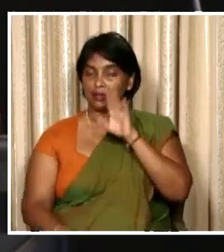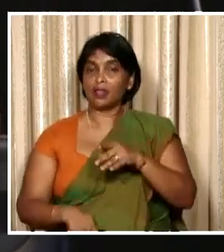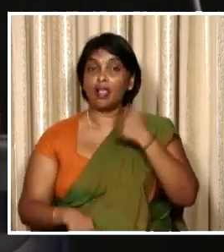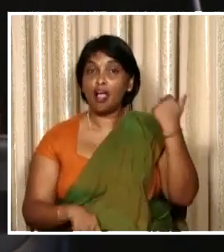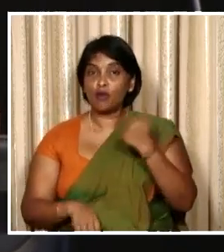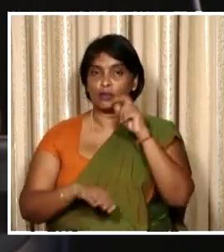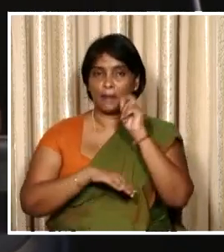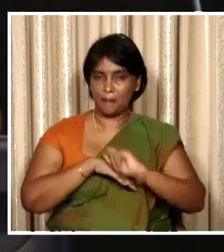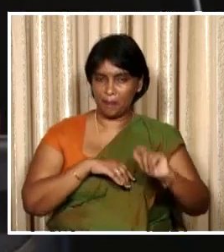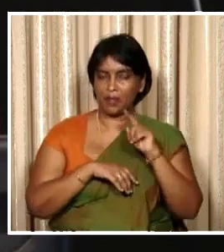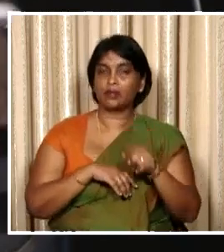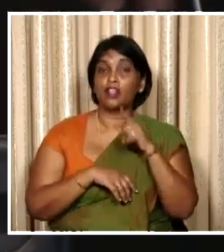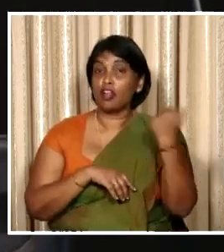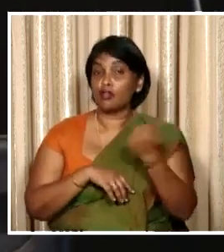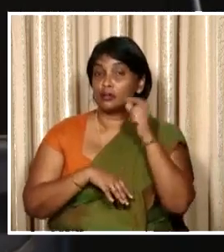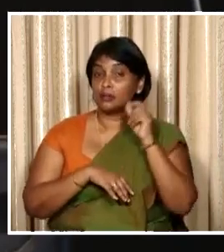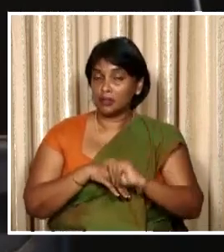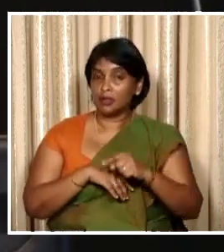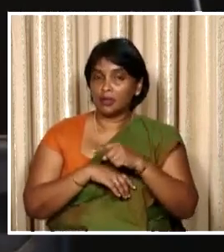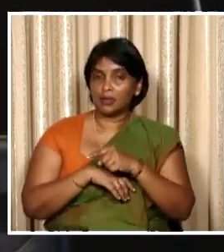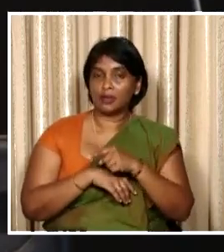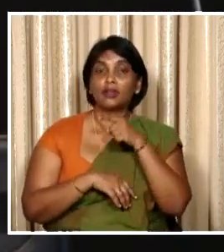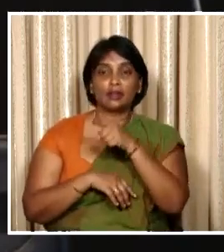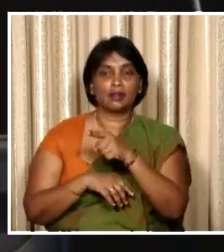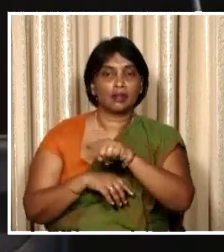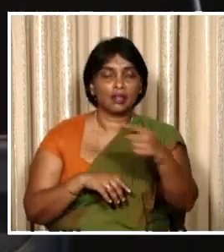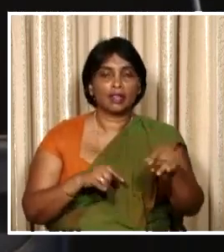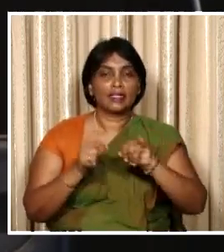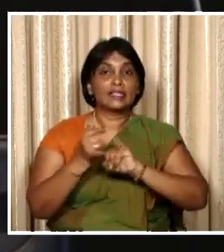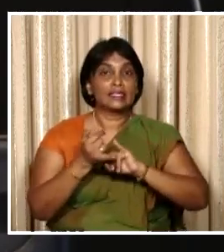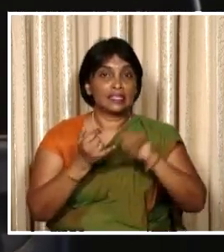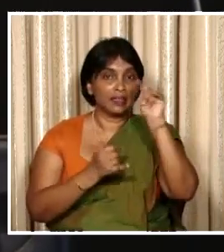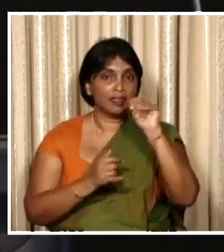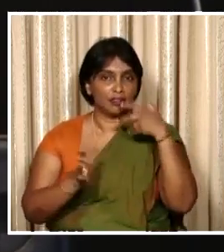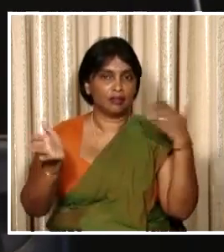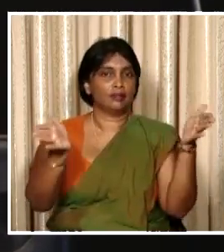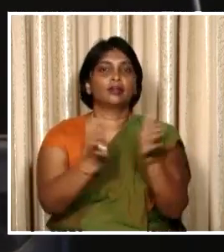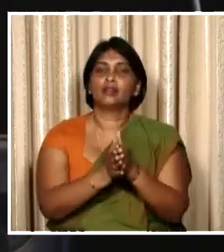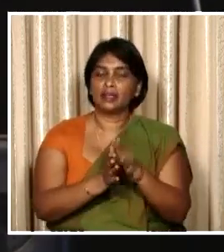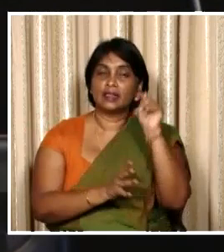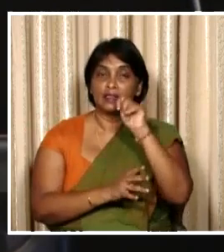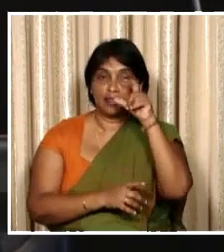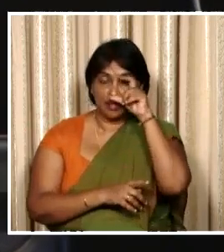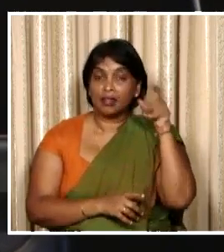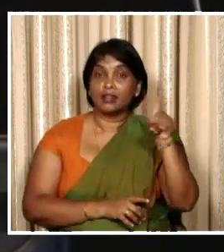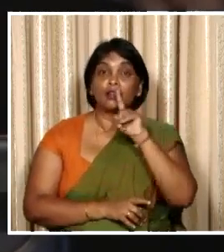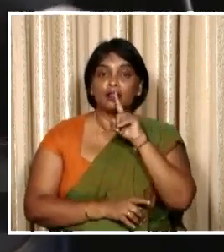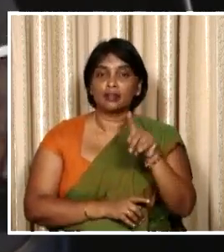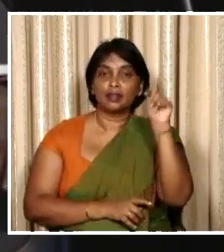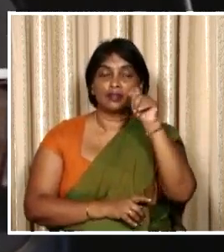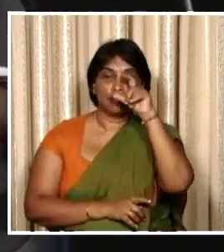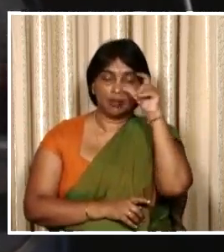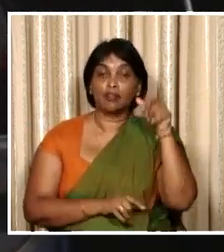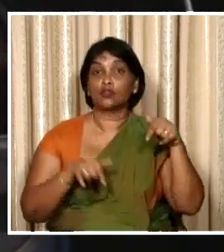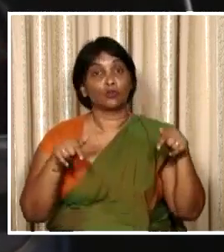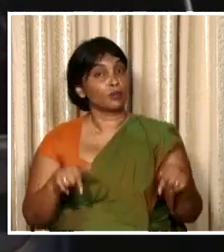අලුත් කුමන්ත්‍රණයක් කරනවා. ඒ අලුත් කුමන්ත්‍රණයට මේ පැත්තේ ඉන්න සිරිසේන උන්නැහවත් සම්බන්ධ කරගෙන. සිරිසේන උන්නැහ මොකද්ද කියන්නේ? සිරිසේන උන්නැහ